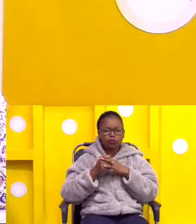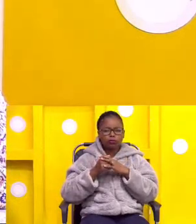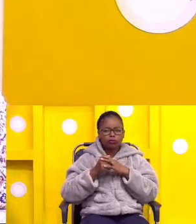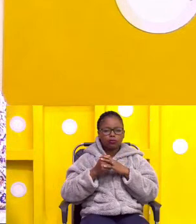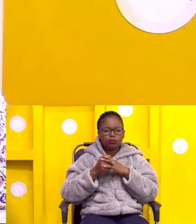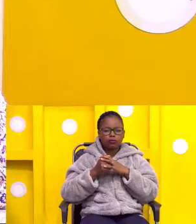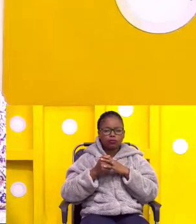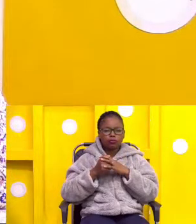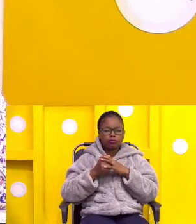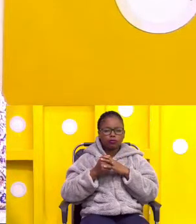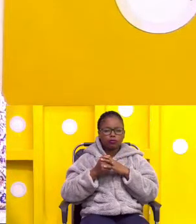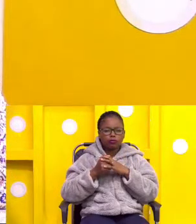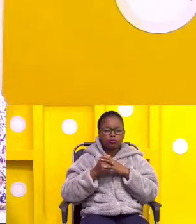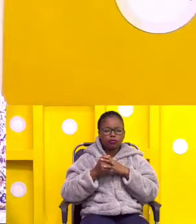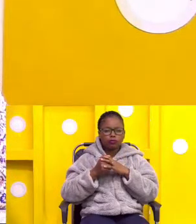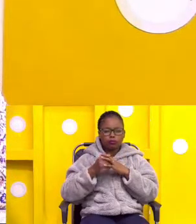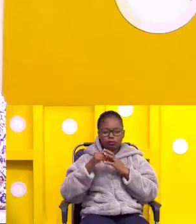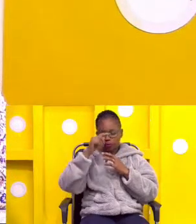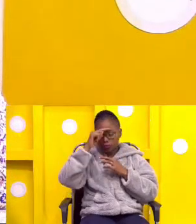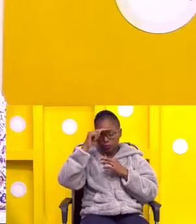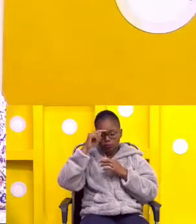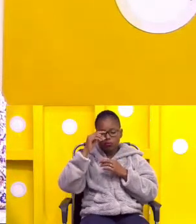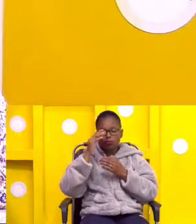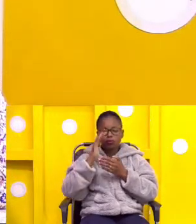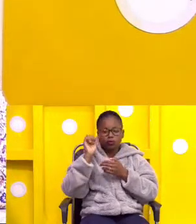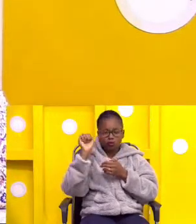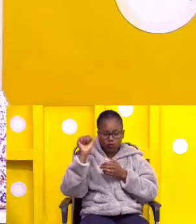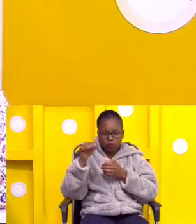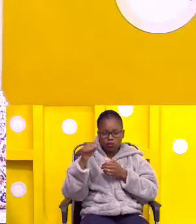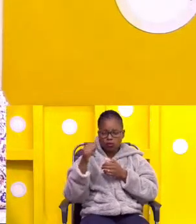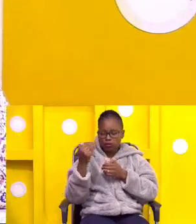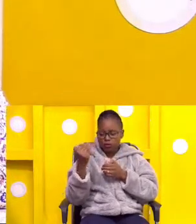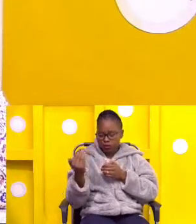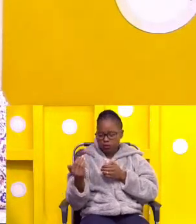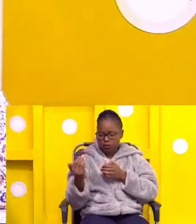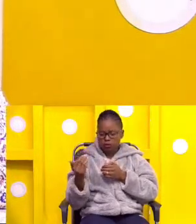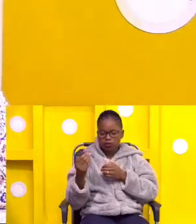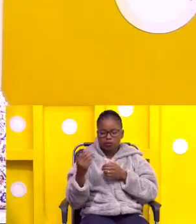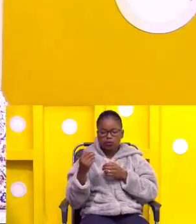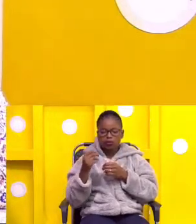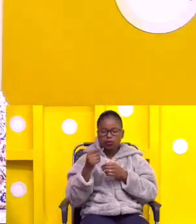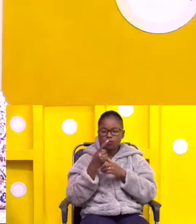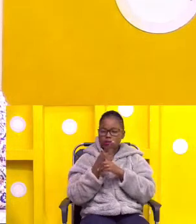Tondũ, yes, mwana nĩ ahonokire. No nĩ ndamenyire ti wakwa.